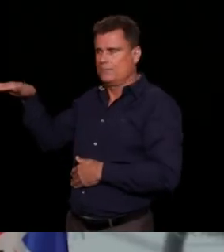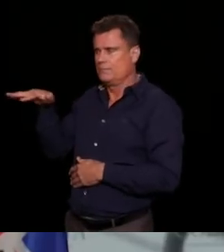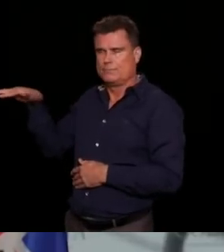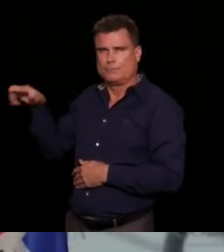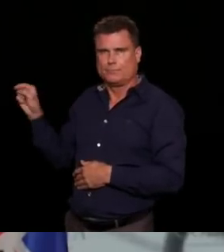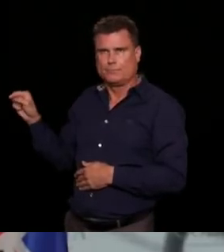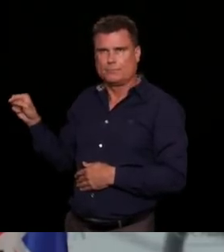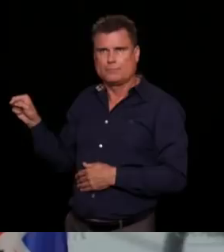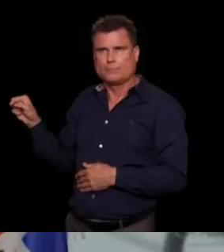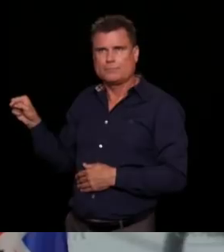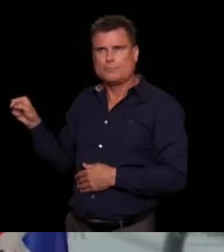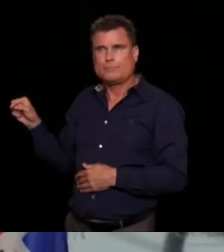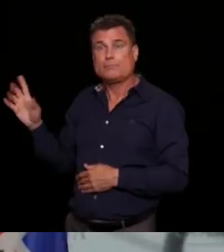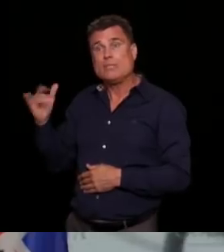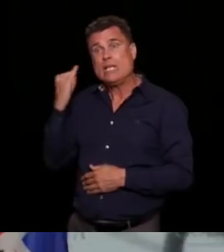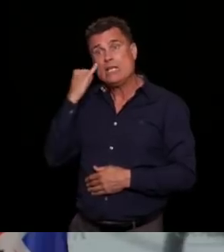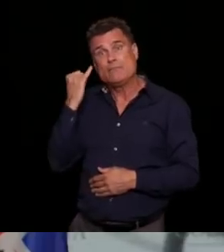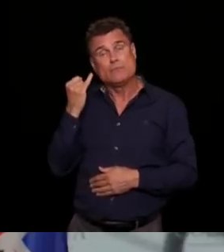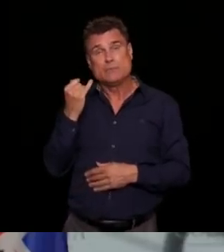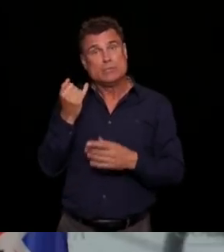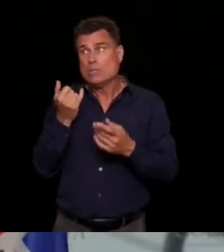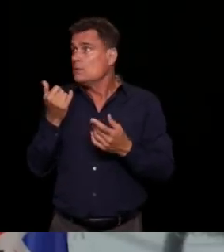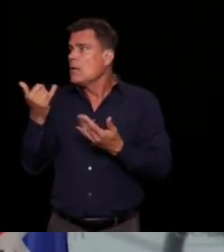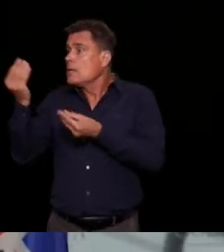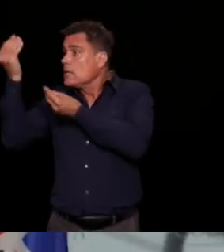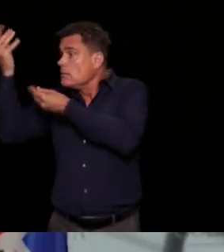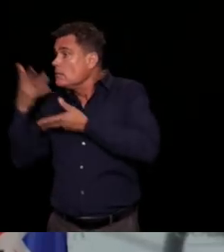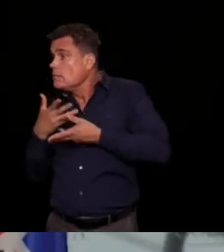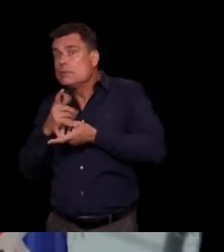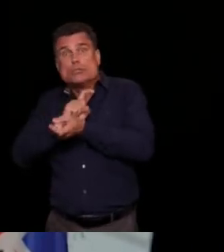on that, and I won't even attempt French.